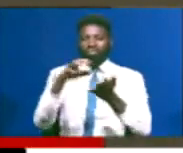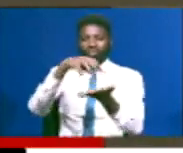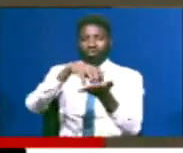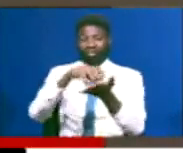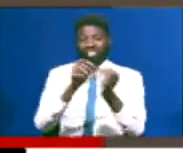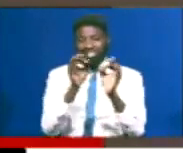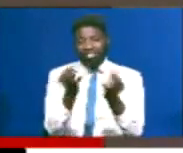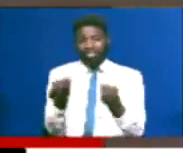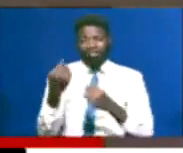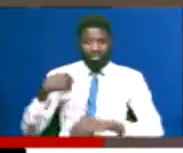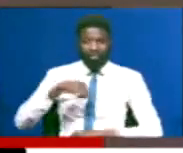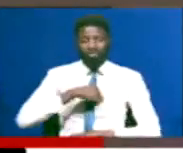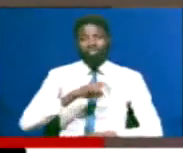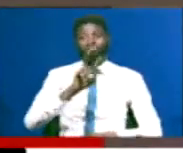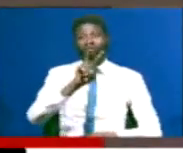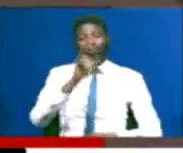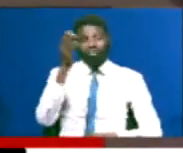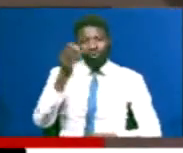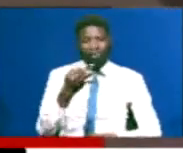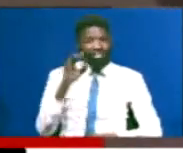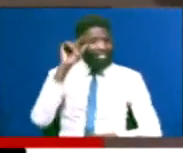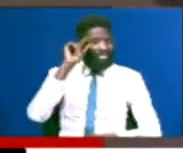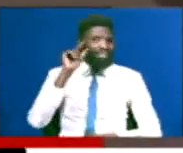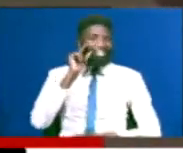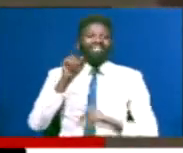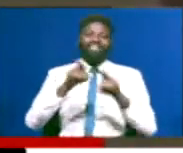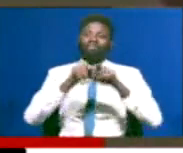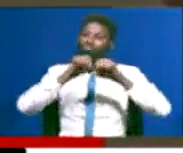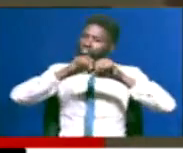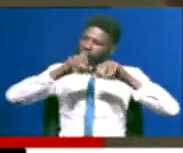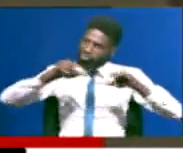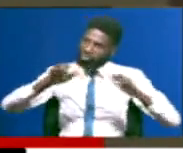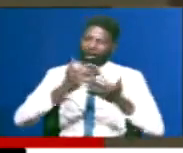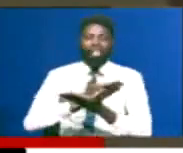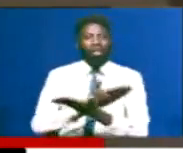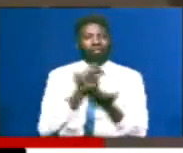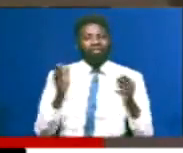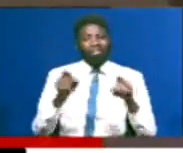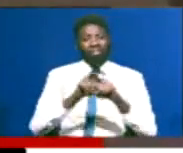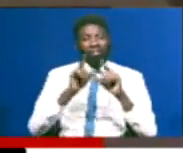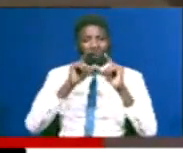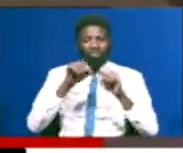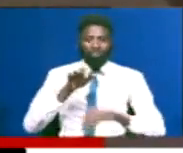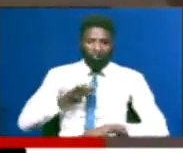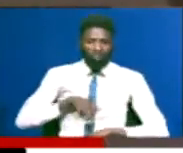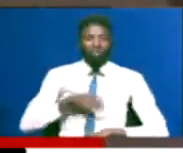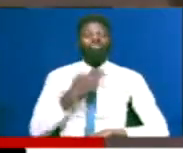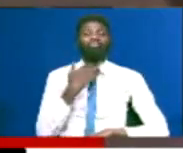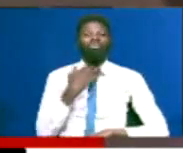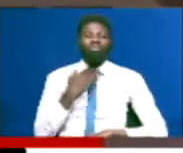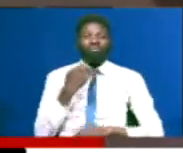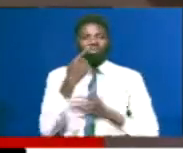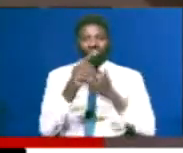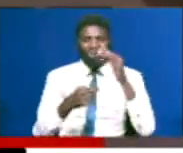2/3 gender iende kila pahali. Na tunasema pia wamama wanataka kupata